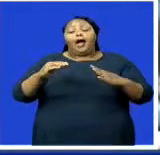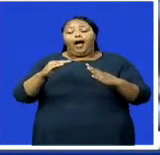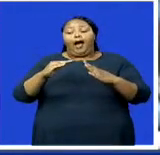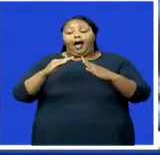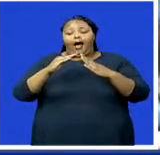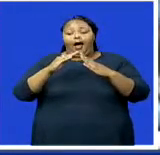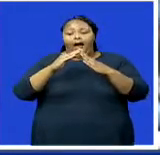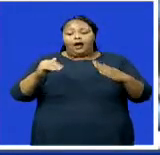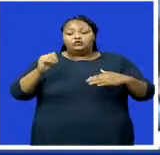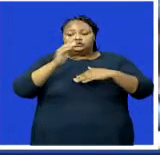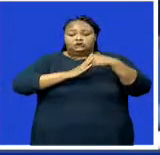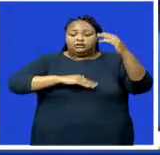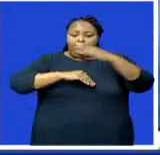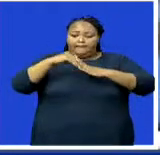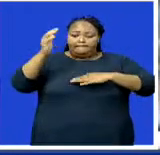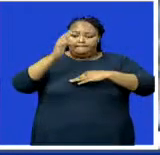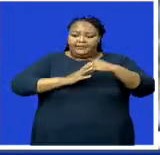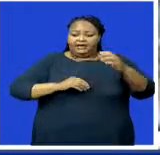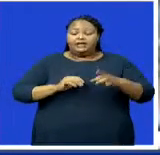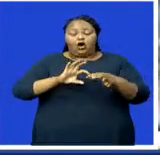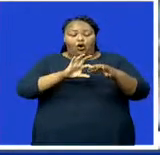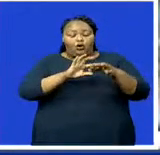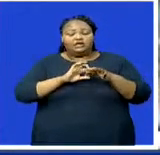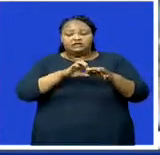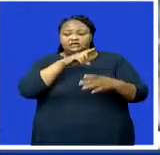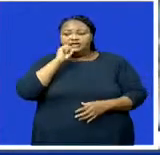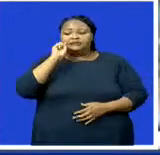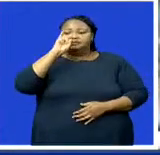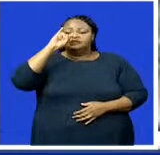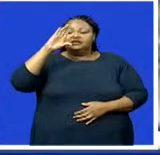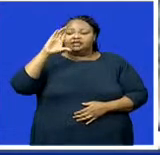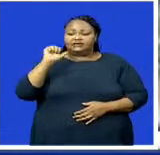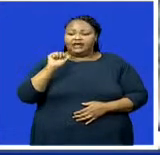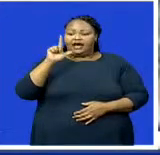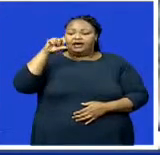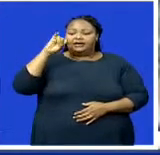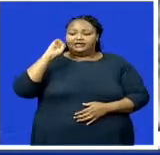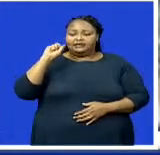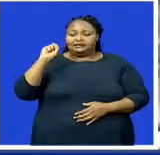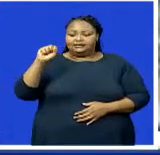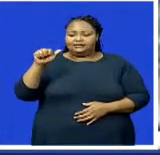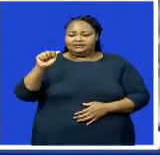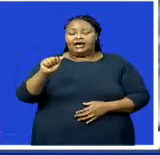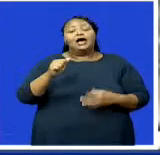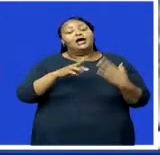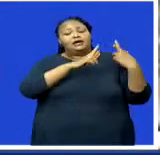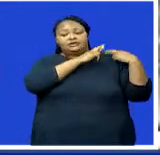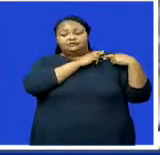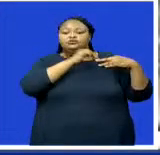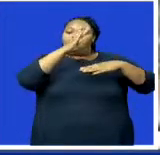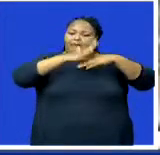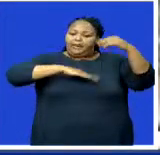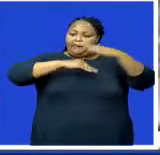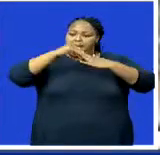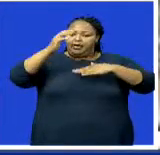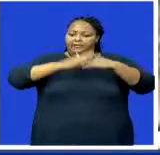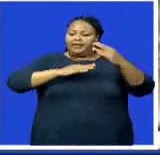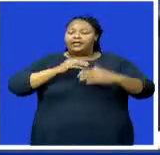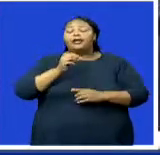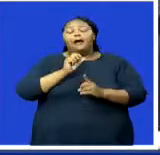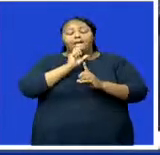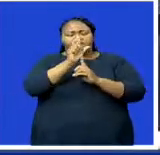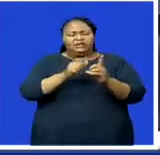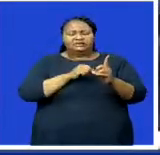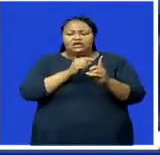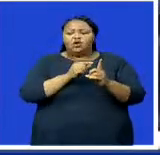yinhlangano yesicalisa foundation. Gogo bekahlala endlini lebese ingamgcoba noma nini ngoba yakhiwe ngetingotho.